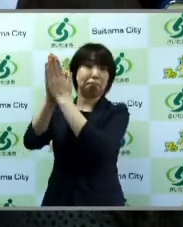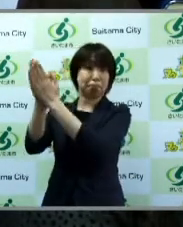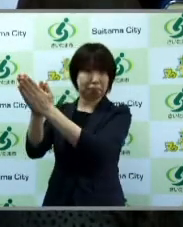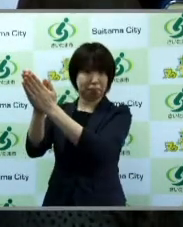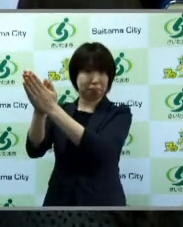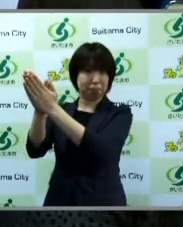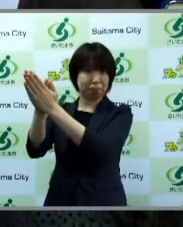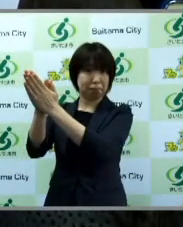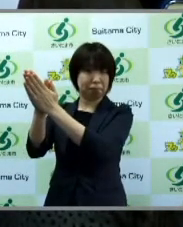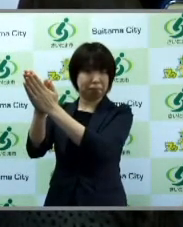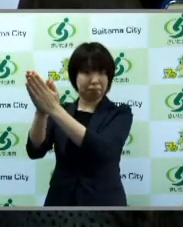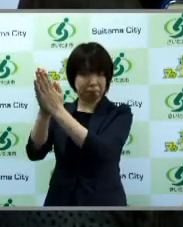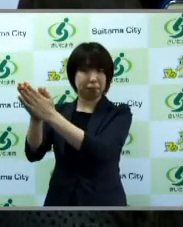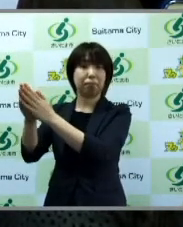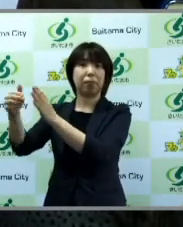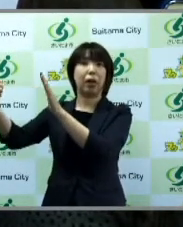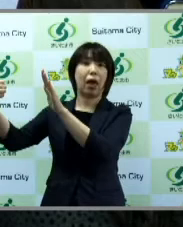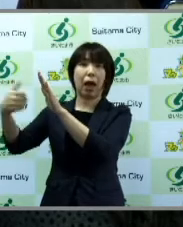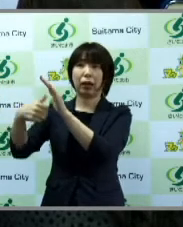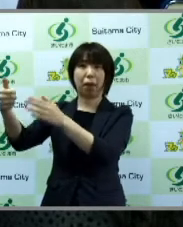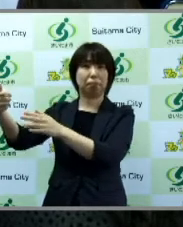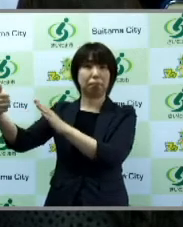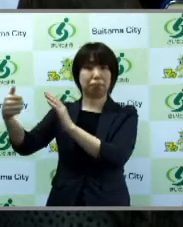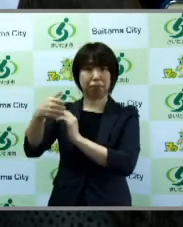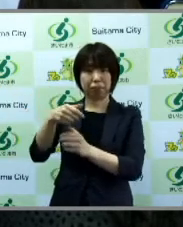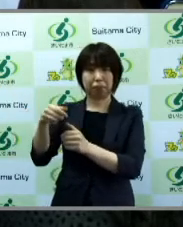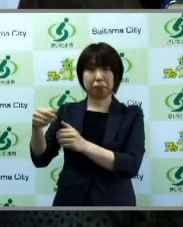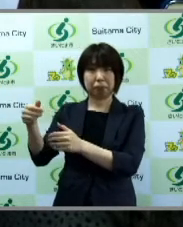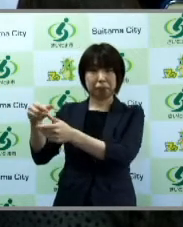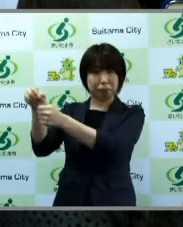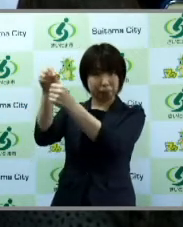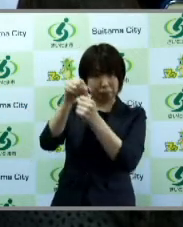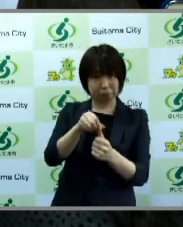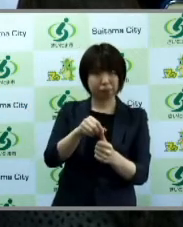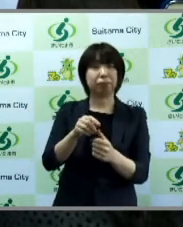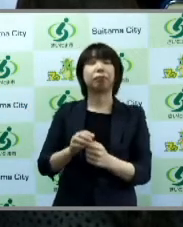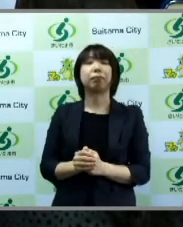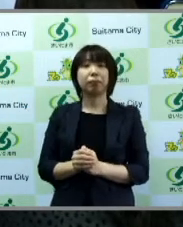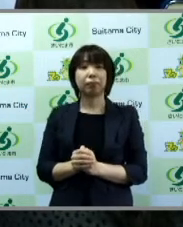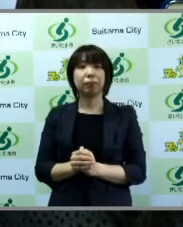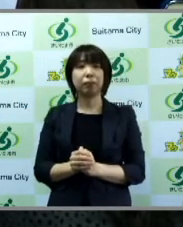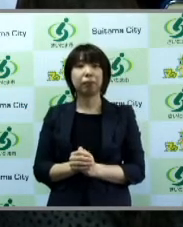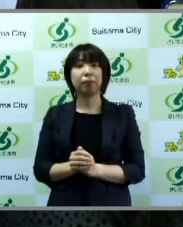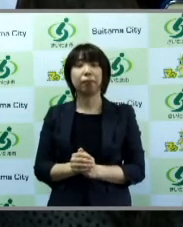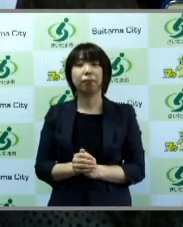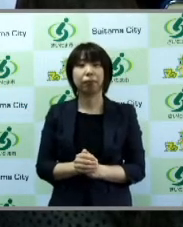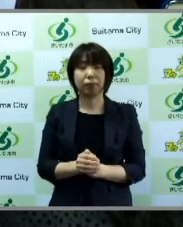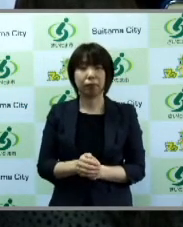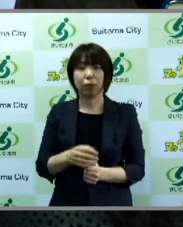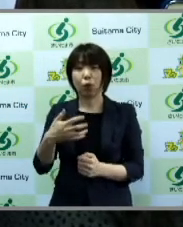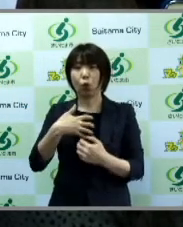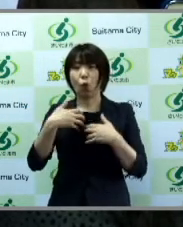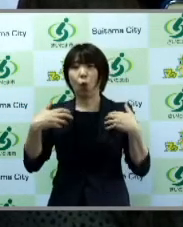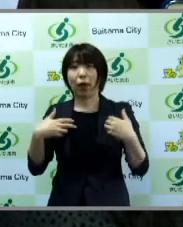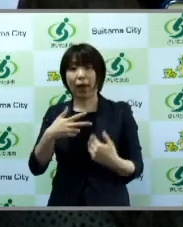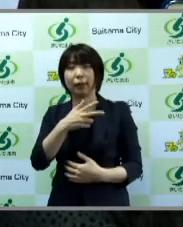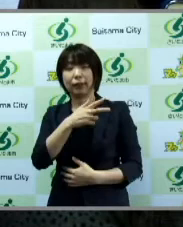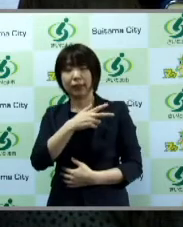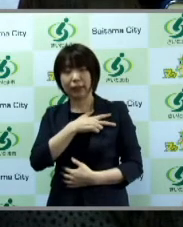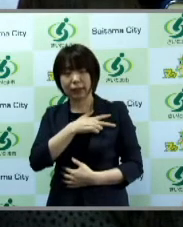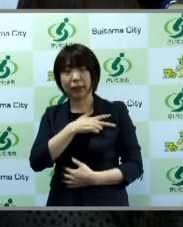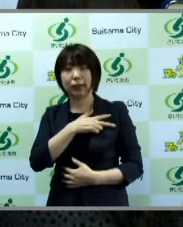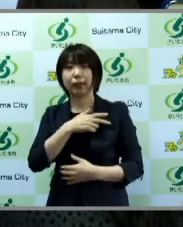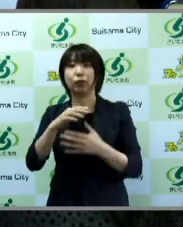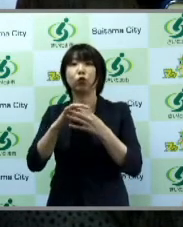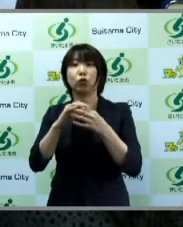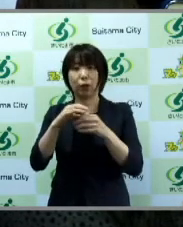師については市の職員として対応にあたってございますので、先ほど申し上げた10人程度の